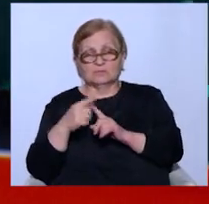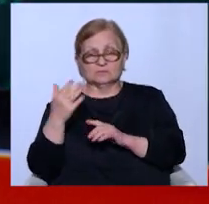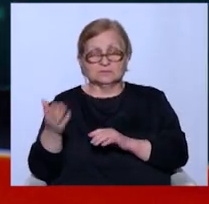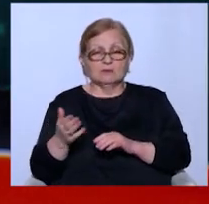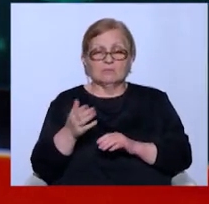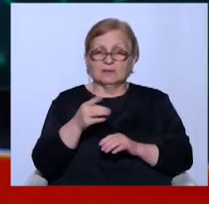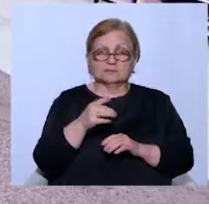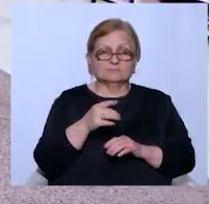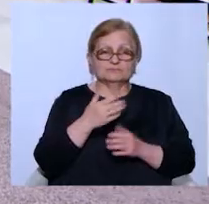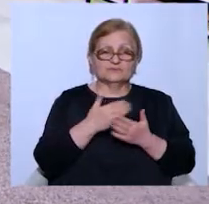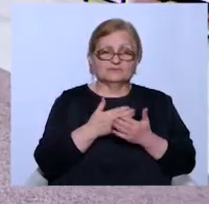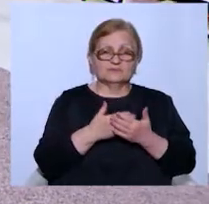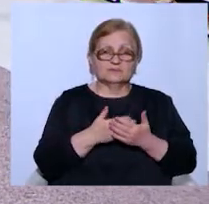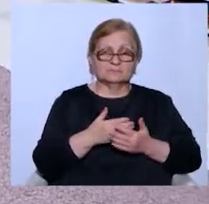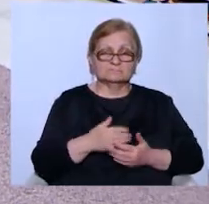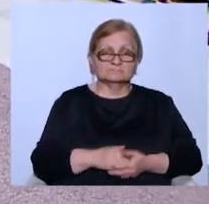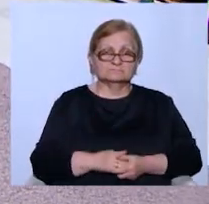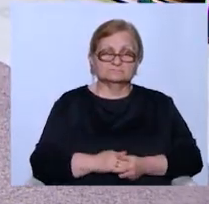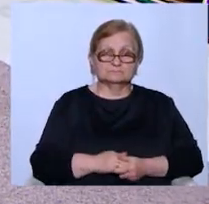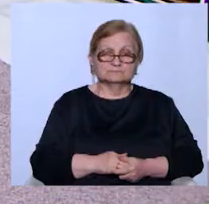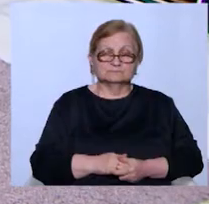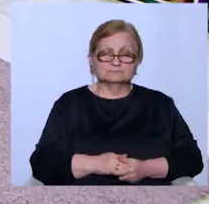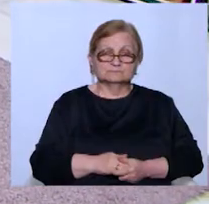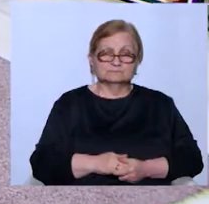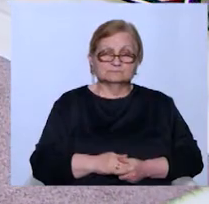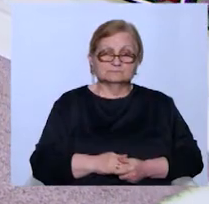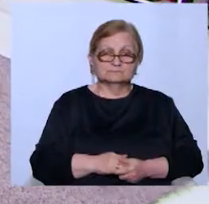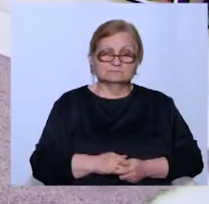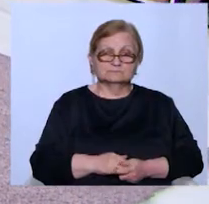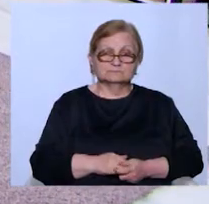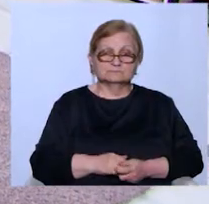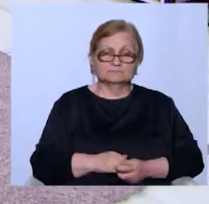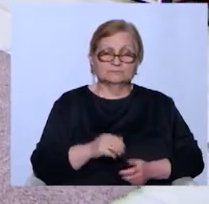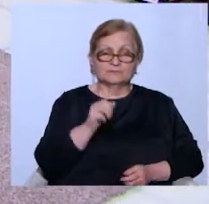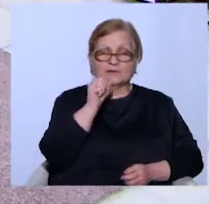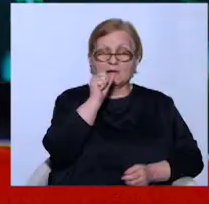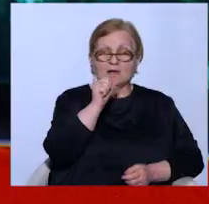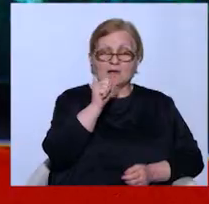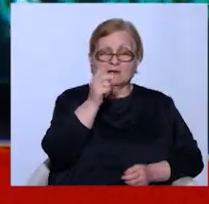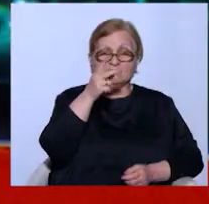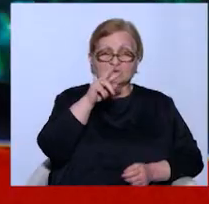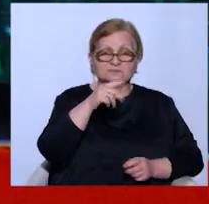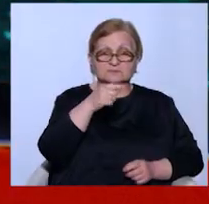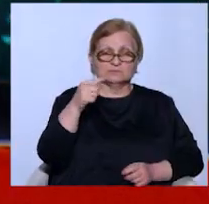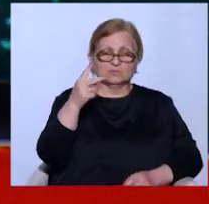თქვათ მაქვს მოცემული, აი ამას წავშლი. a